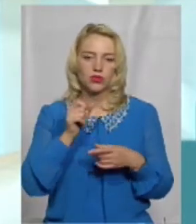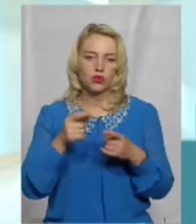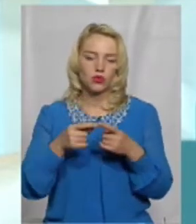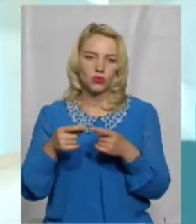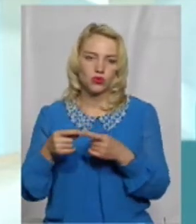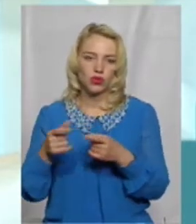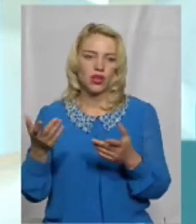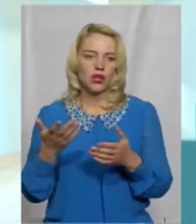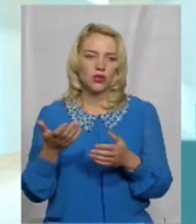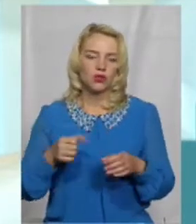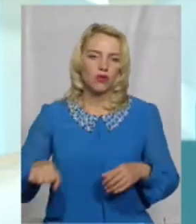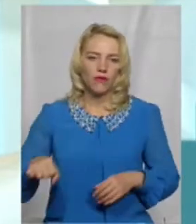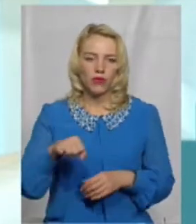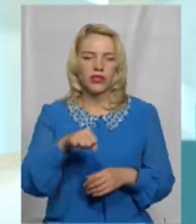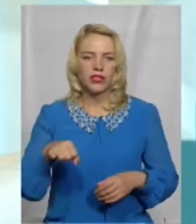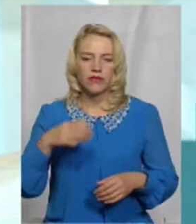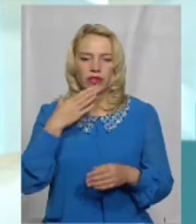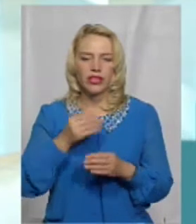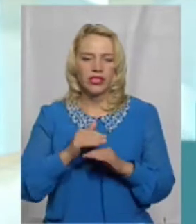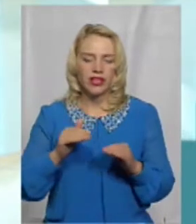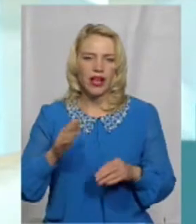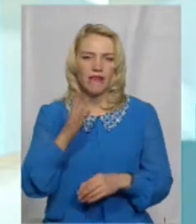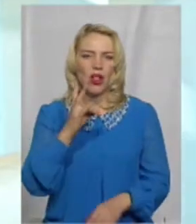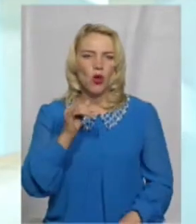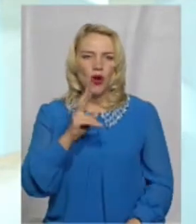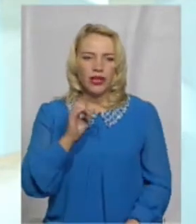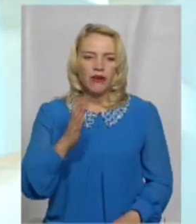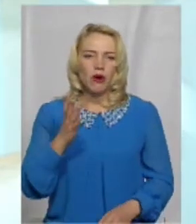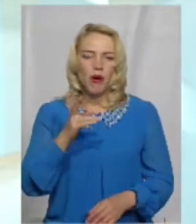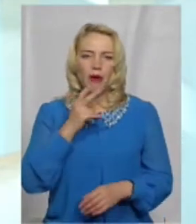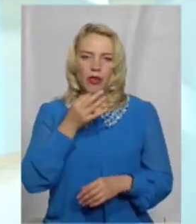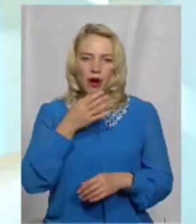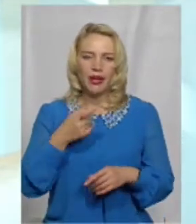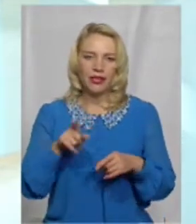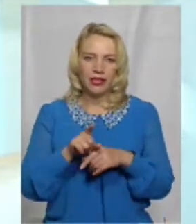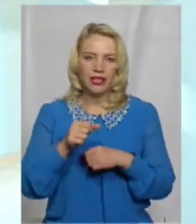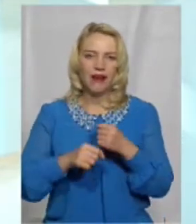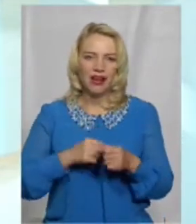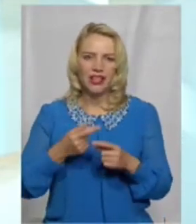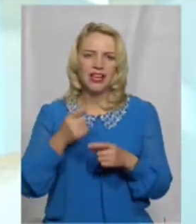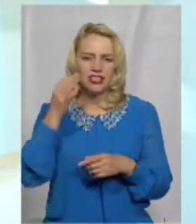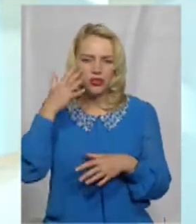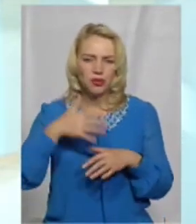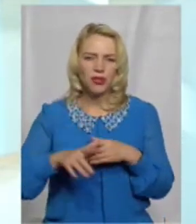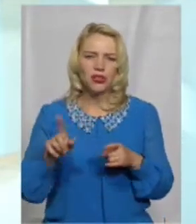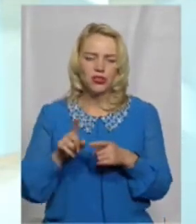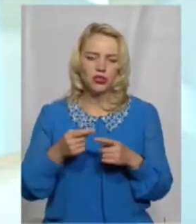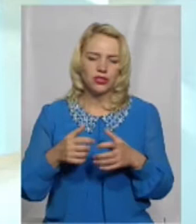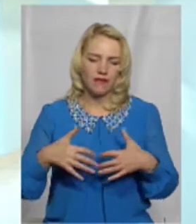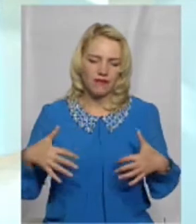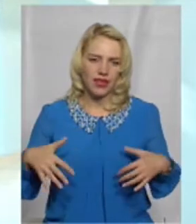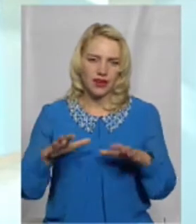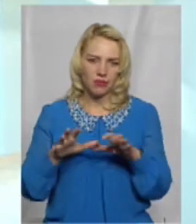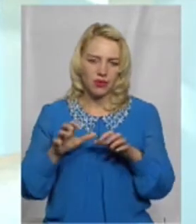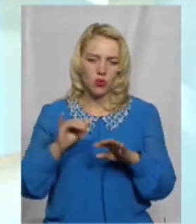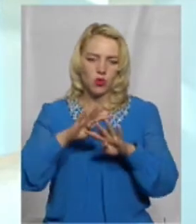зоокуточок, які водять своїх дітей, внуків, які теж подобається. Зрозуміло, що звірі в клітках – це не